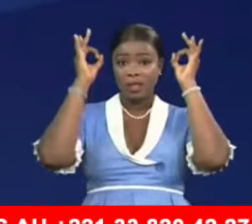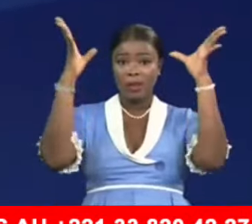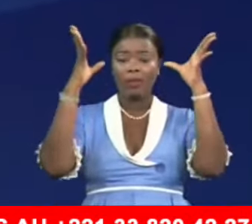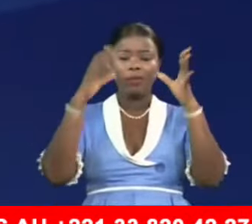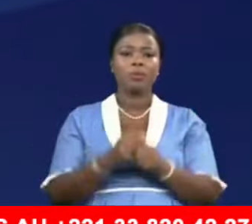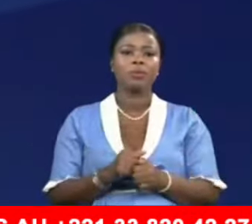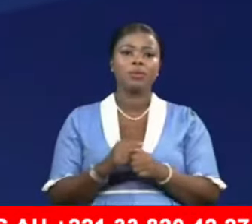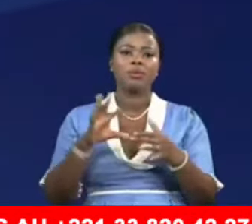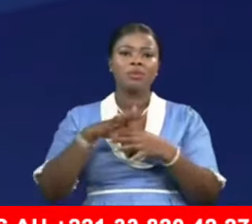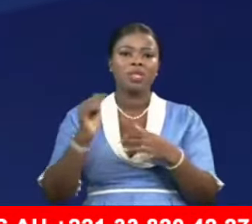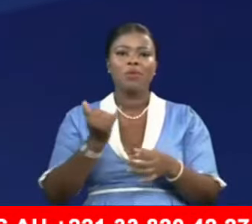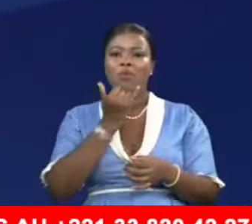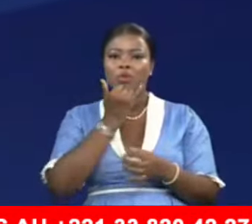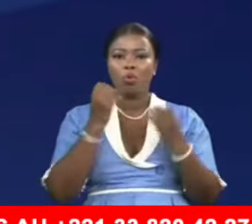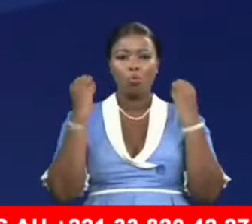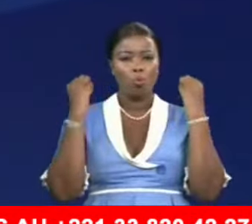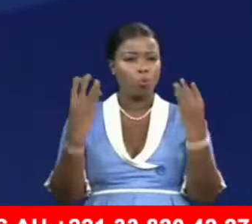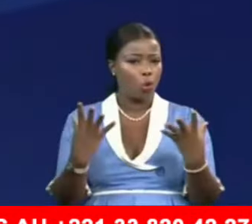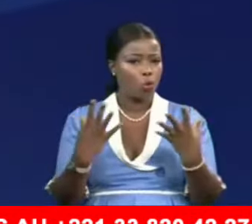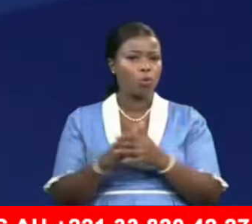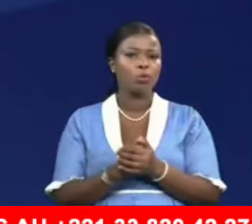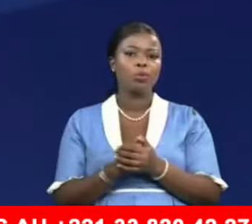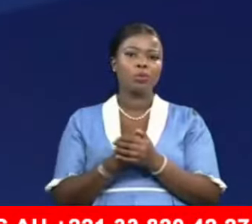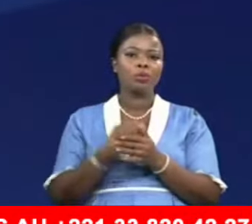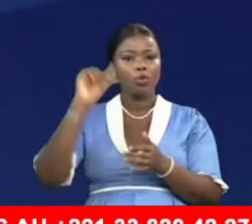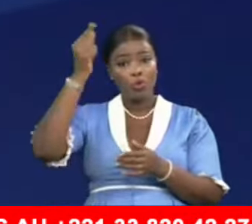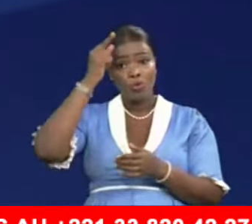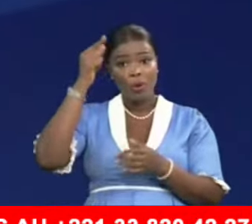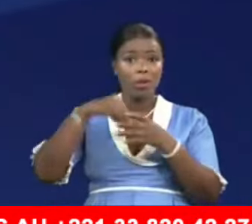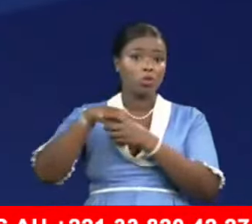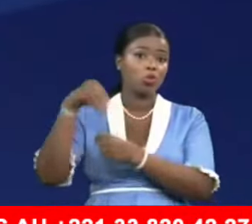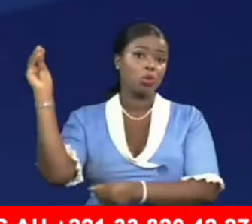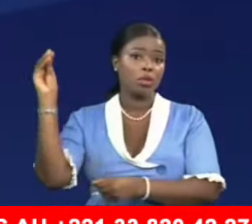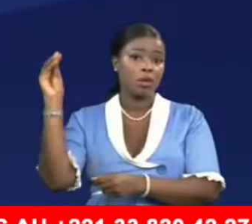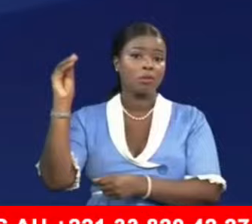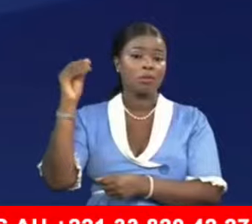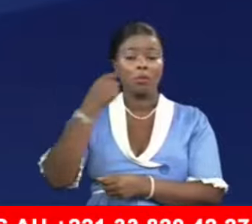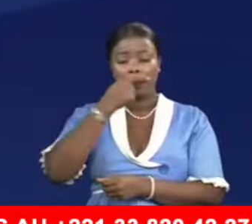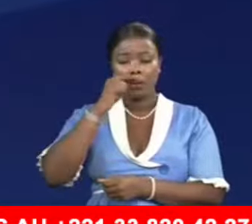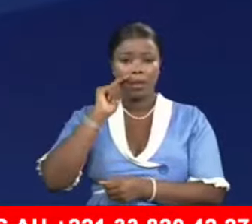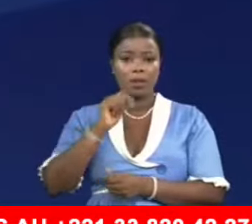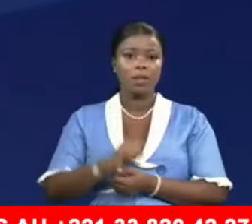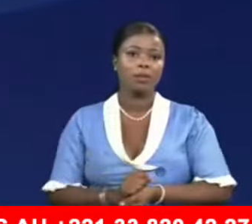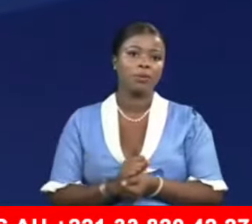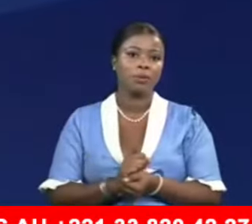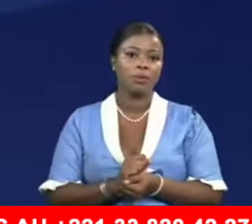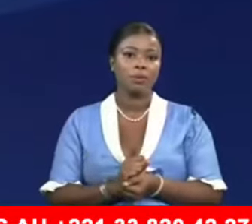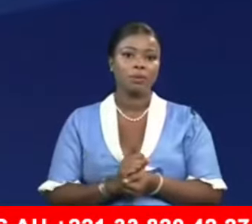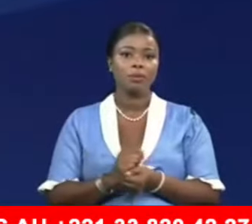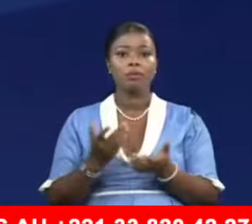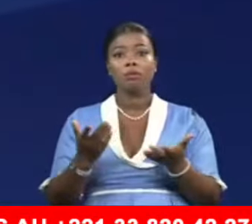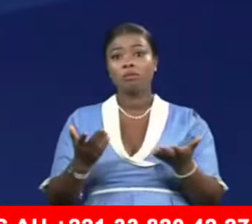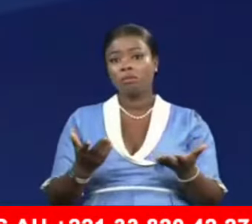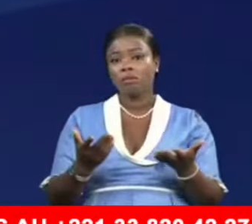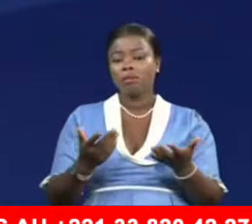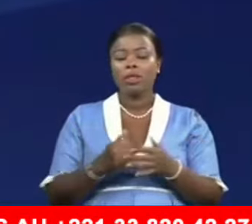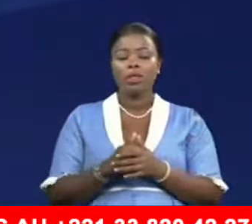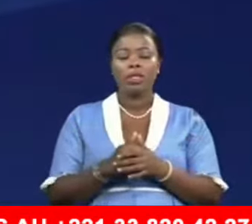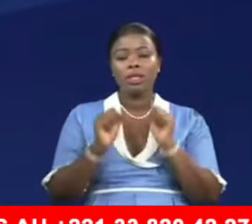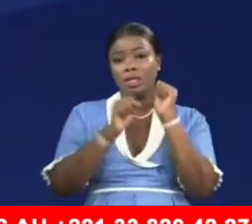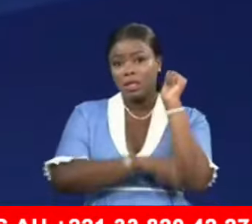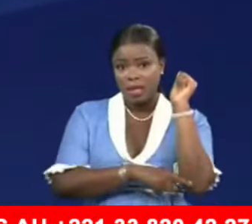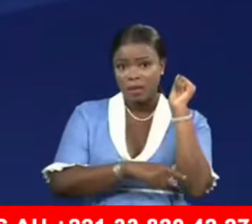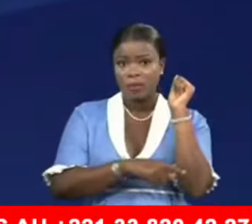Hermas coupables du régime sortant les fragilités structurelles de l'économie sénégalaise